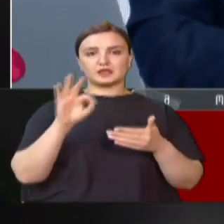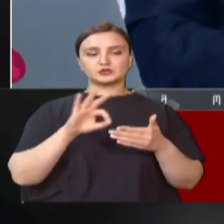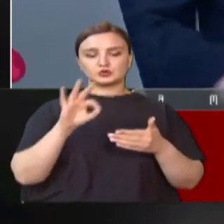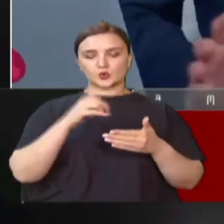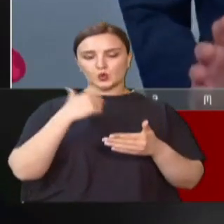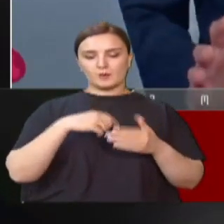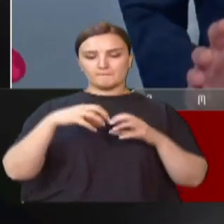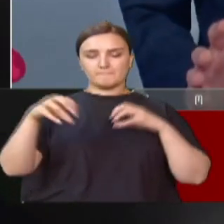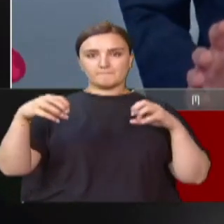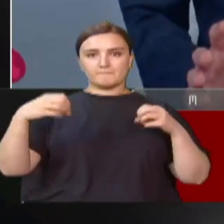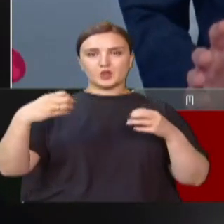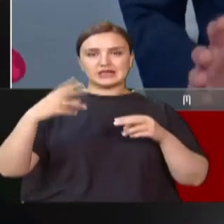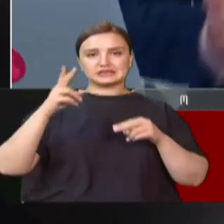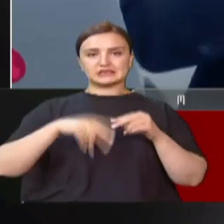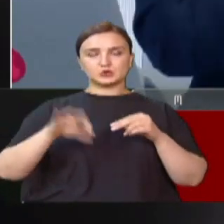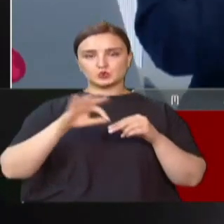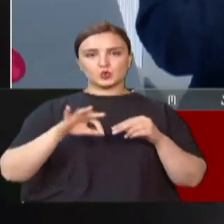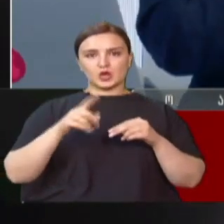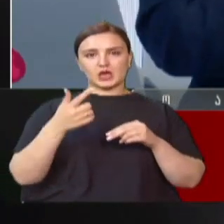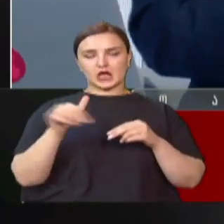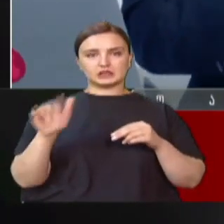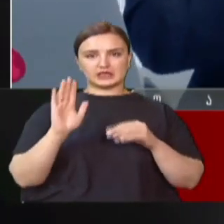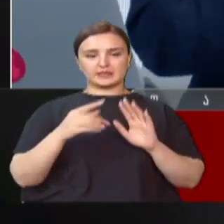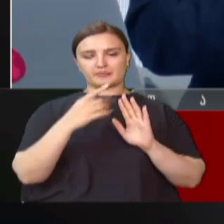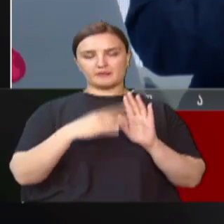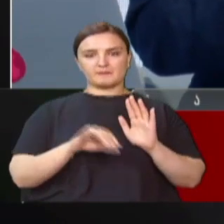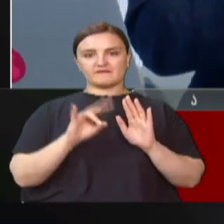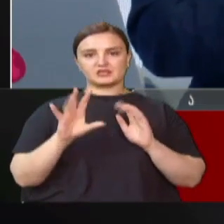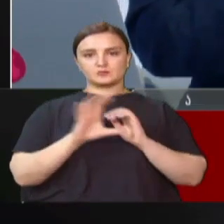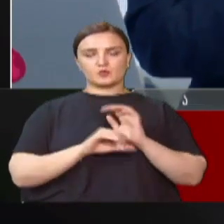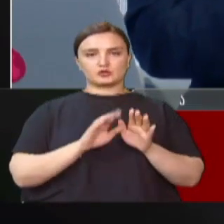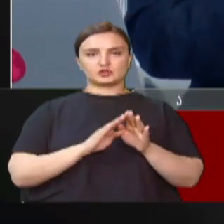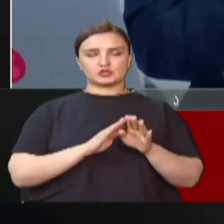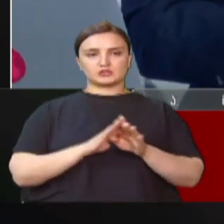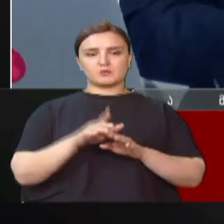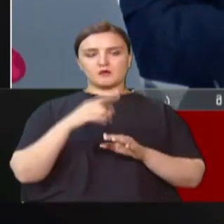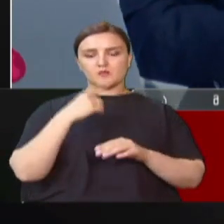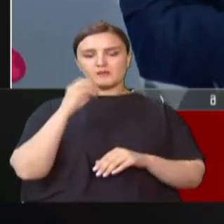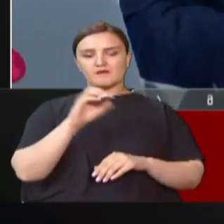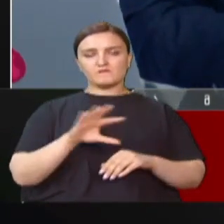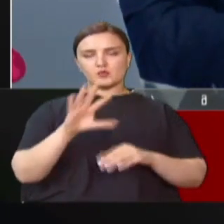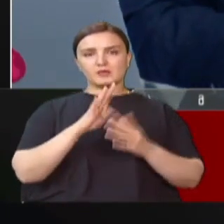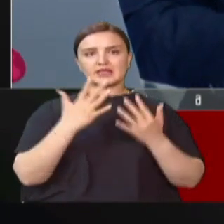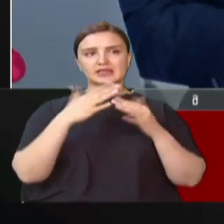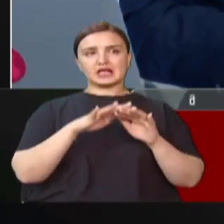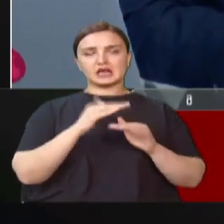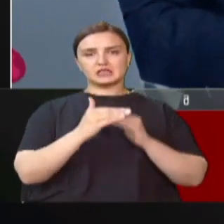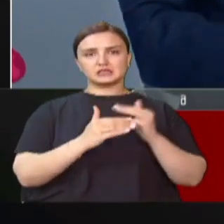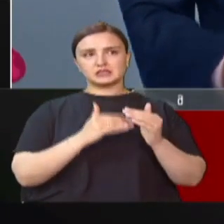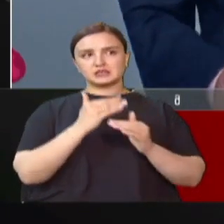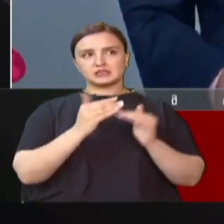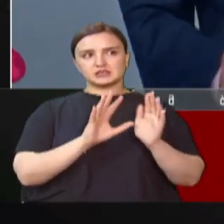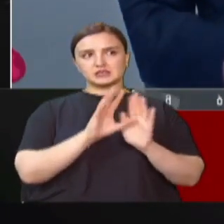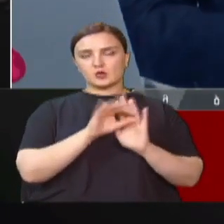Გარდა იქნება შესრულებული ივნისის ბოლოსთვის. Ასევე თქვენ ამბობთ, რომ ევროინტეგრაციის დასავლური მიმართულებით ცვლის ტემპი არ